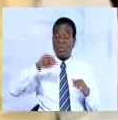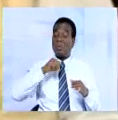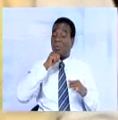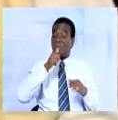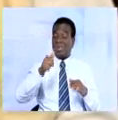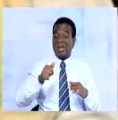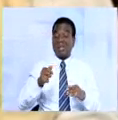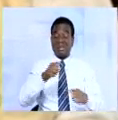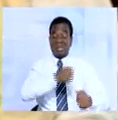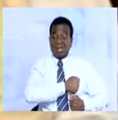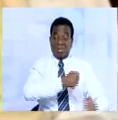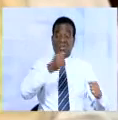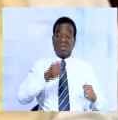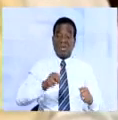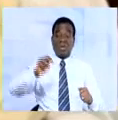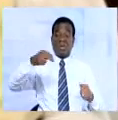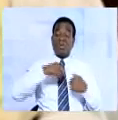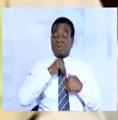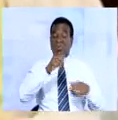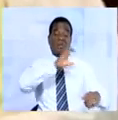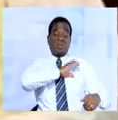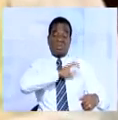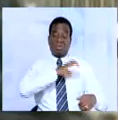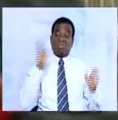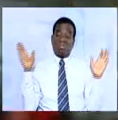pas d'armée. Nous n'avons pas de police.